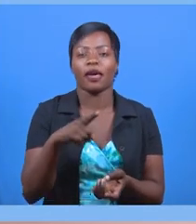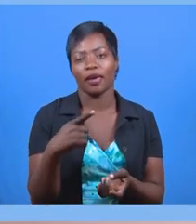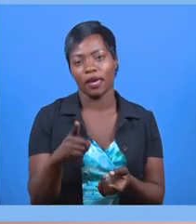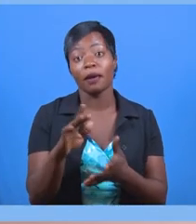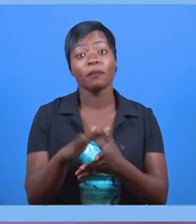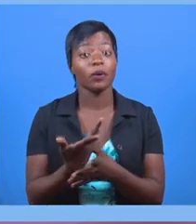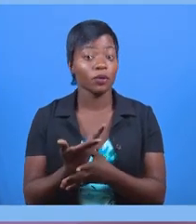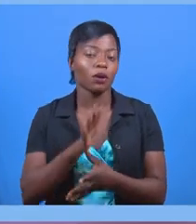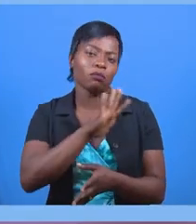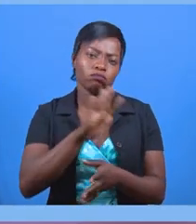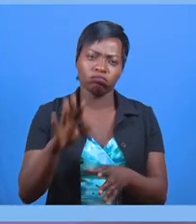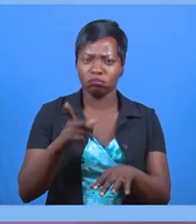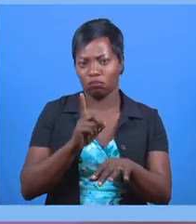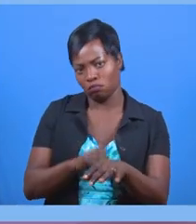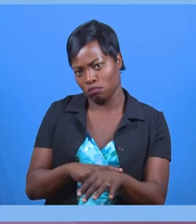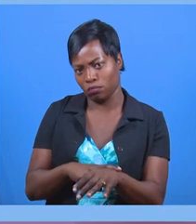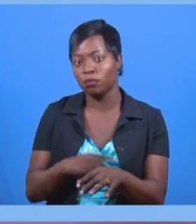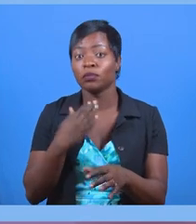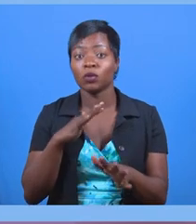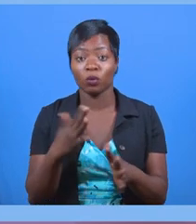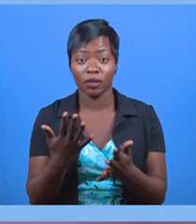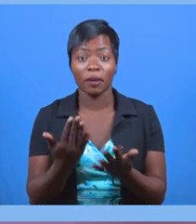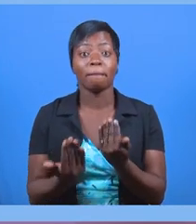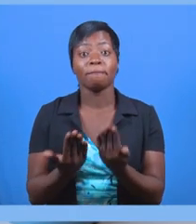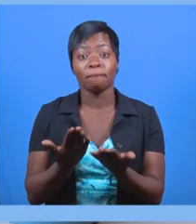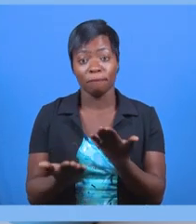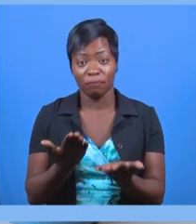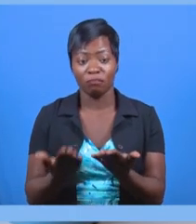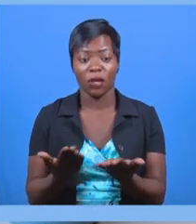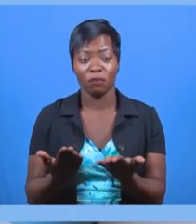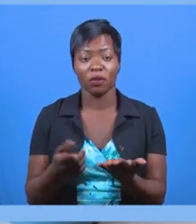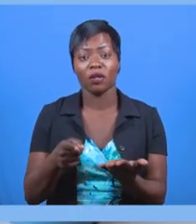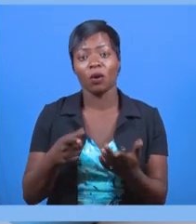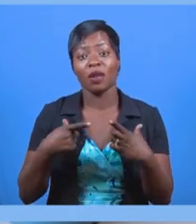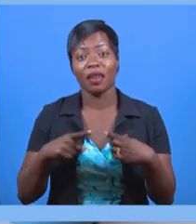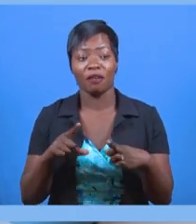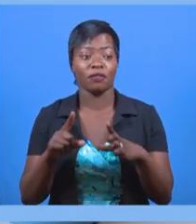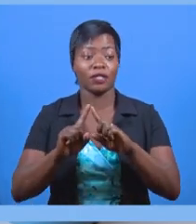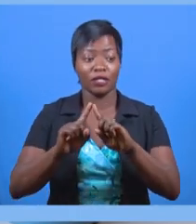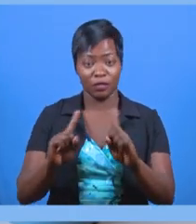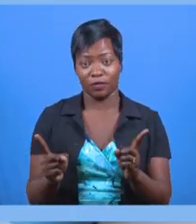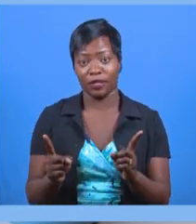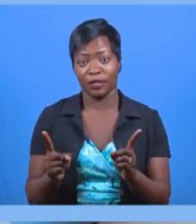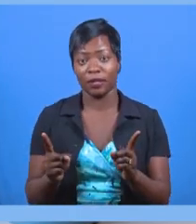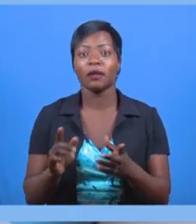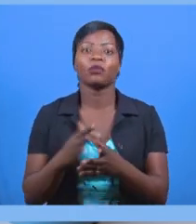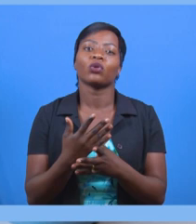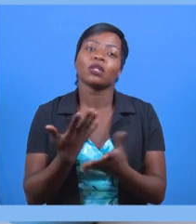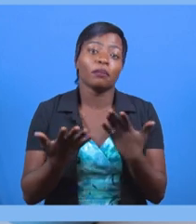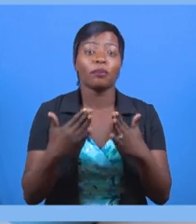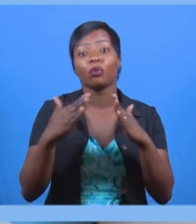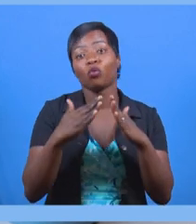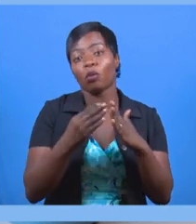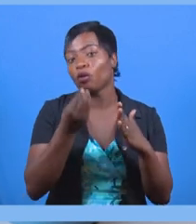dzacho zvinogona kuti pada zviri kutoitika kuti zvinhu zvazochinja inyaya yokuti zvatopera zveshuwa